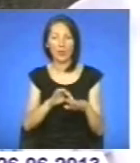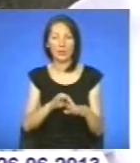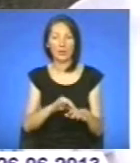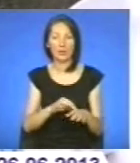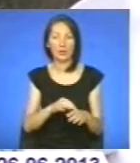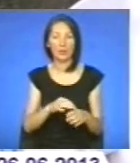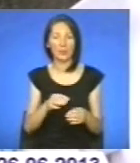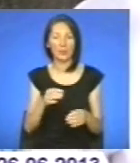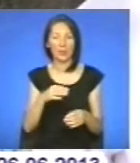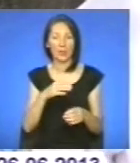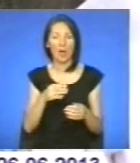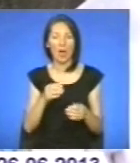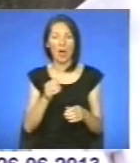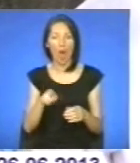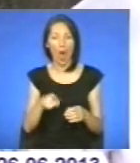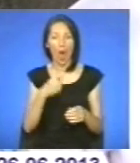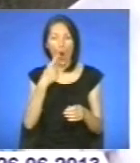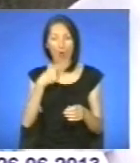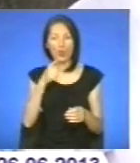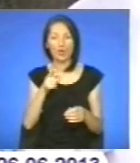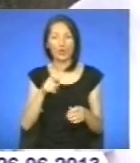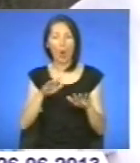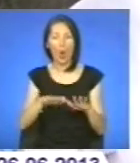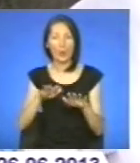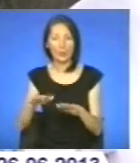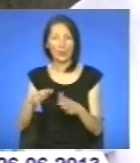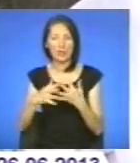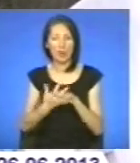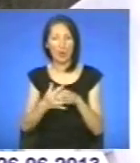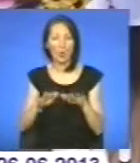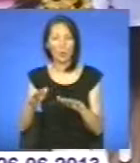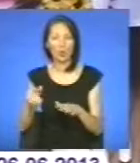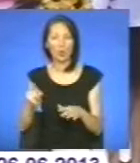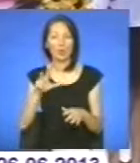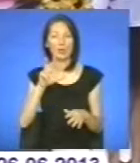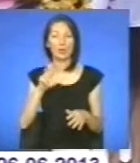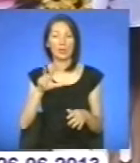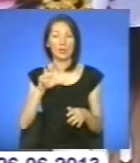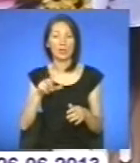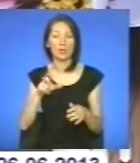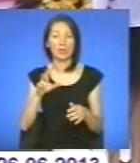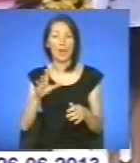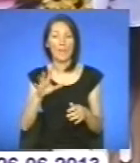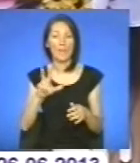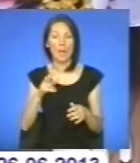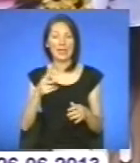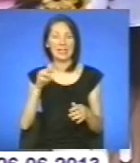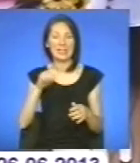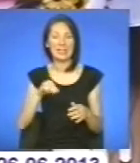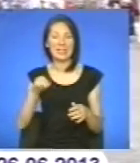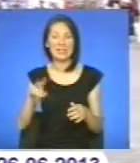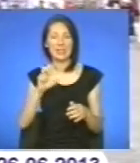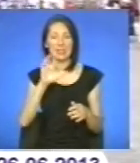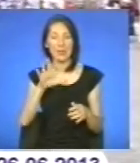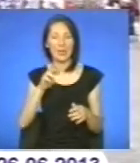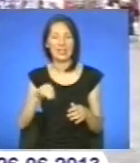село, а поселення на цій місцевості 35 тисяч років. Унікальність села в його людях, добрих та